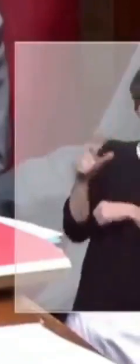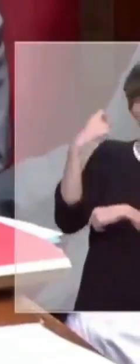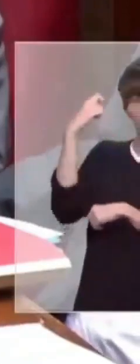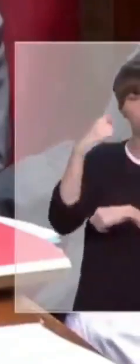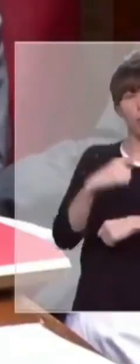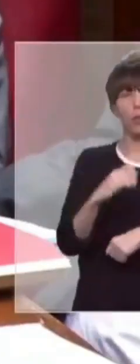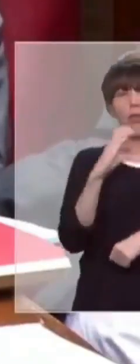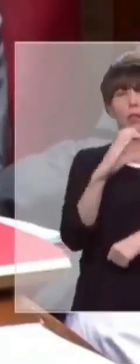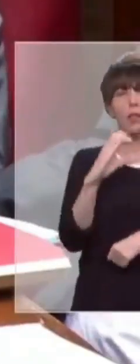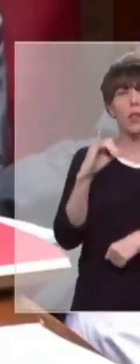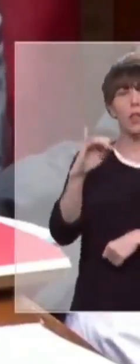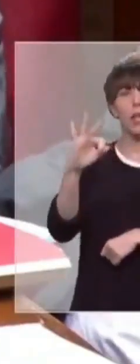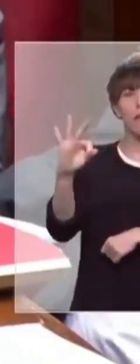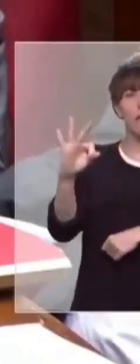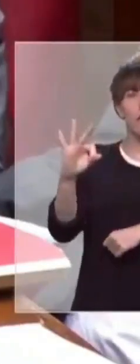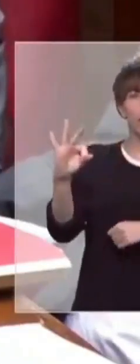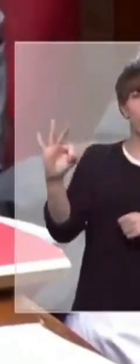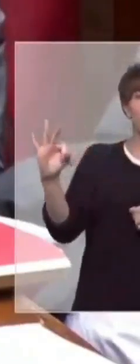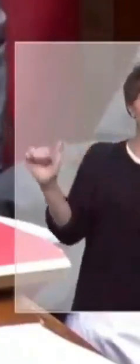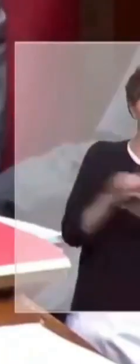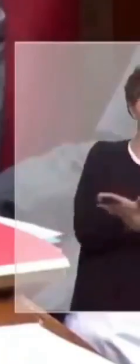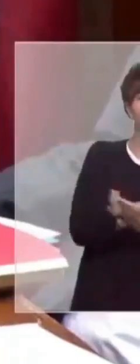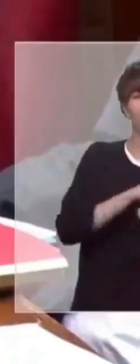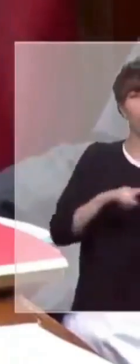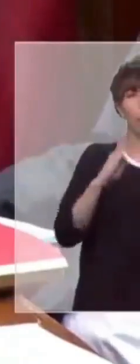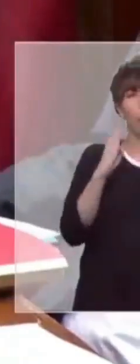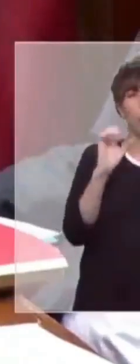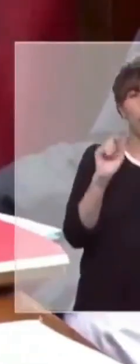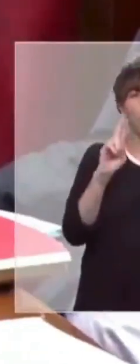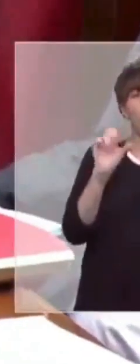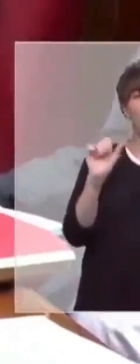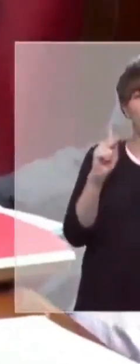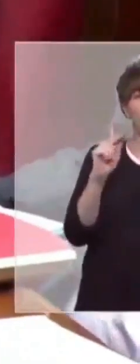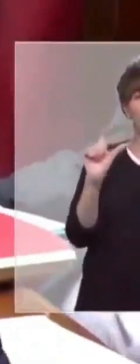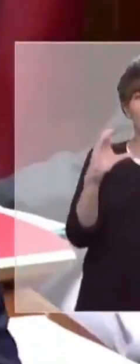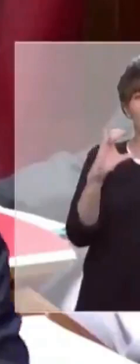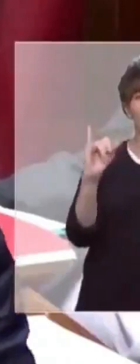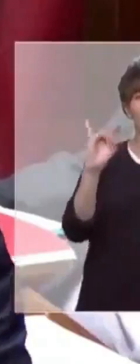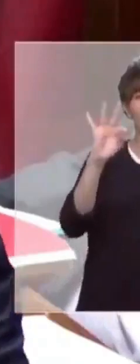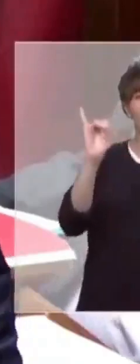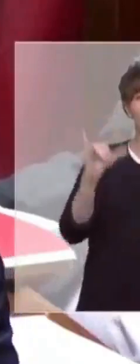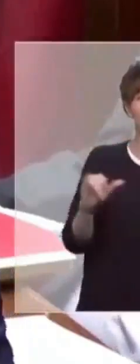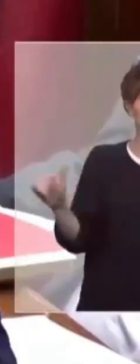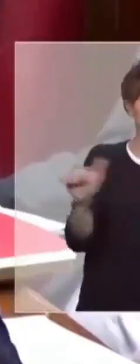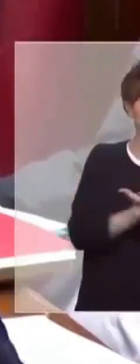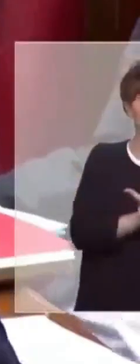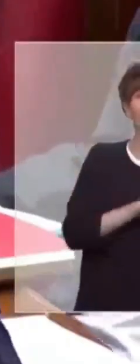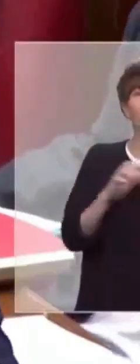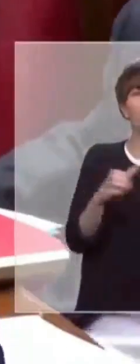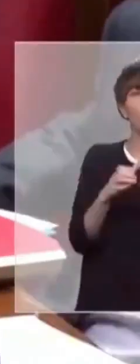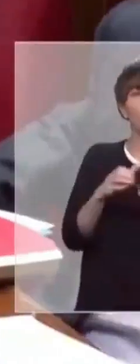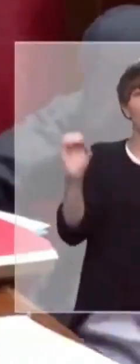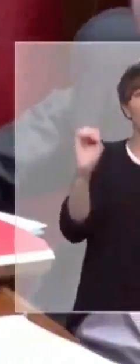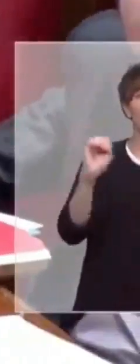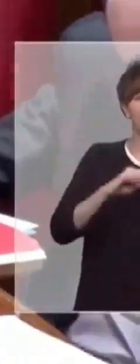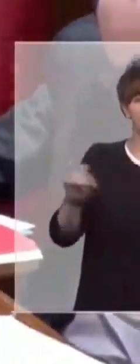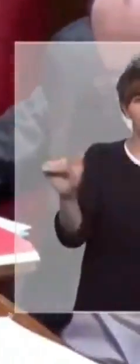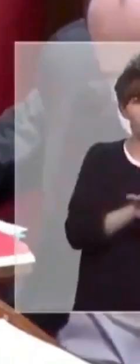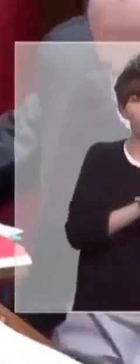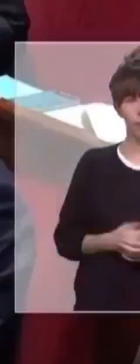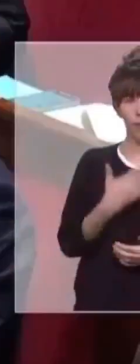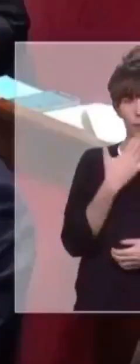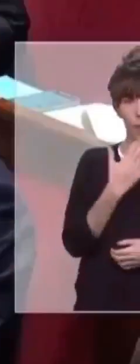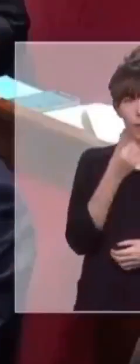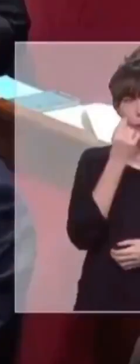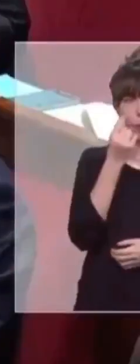هنالك تحقيق قد فتح شروق، وهذا التحقيق سوف يقوم مكتب المدعي العام في غين لامن